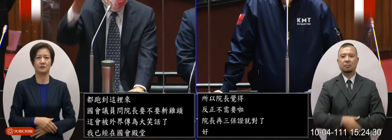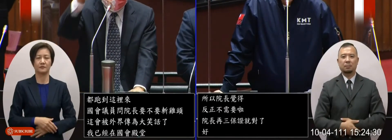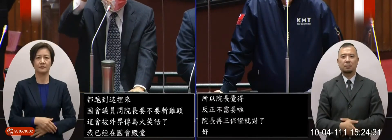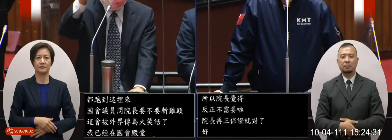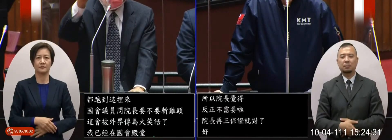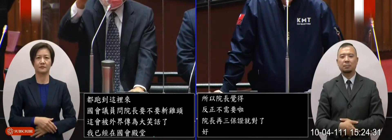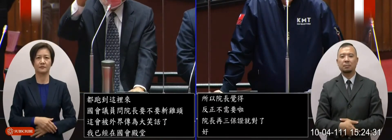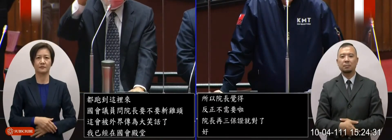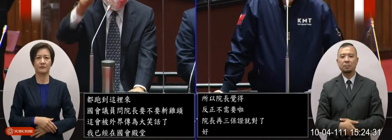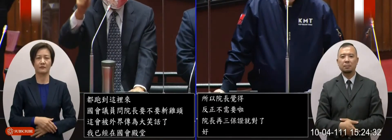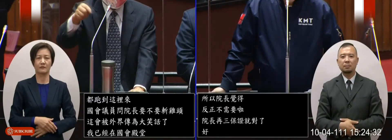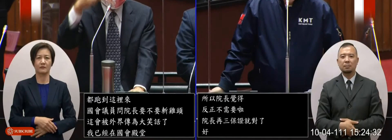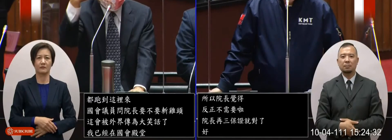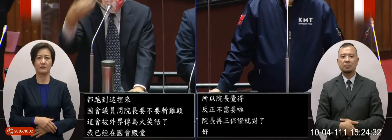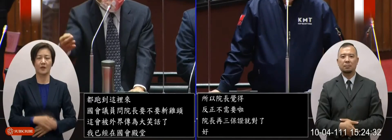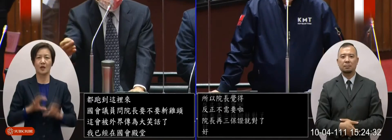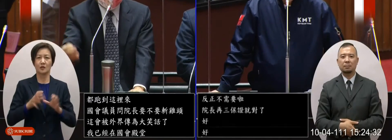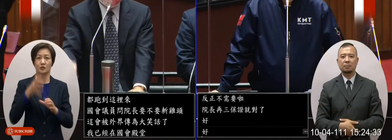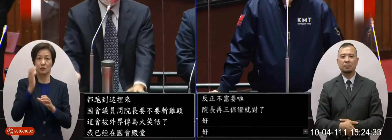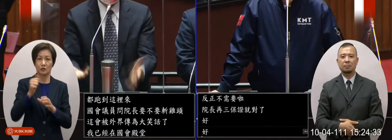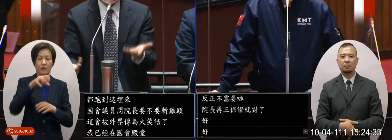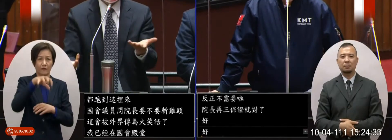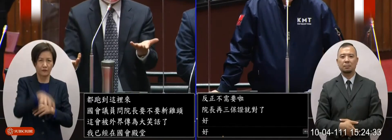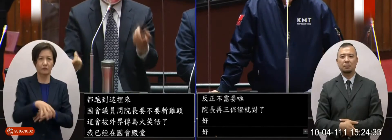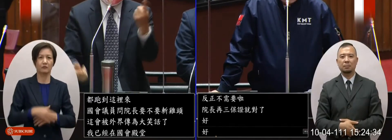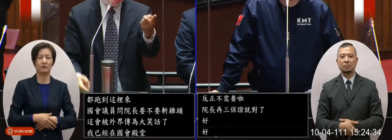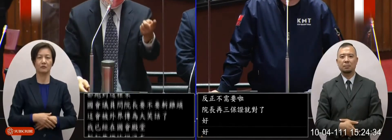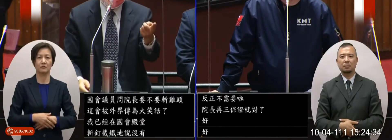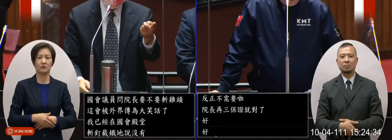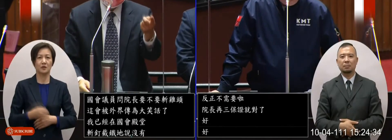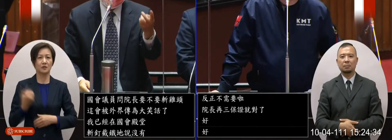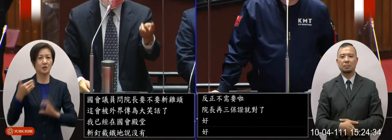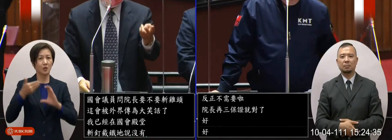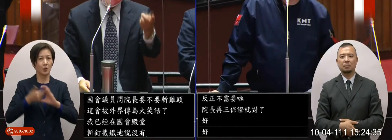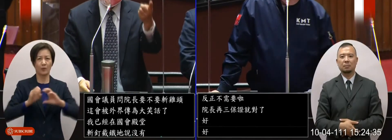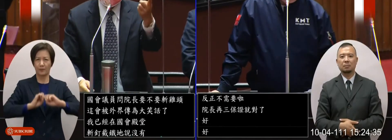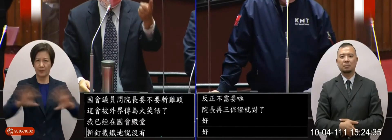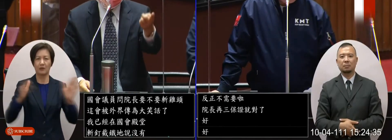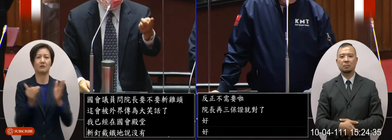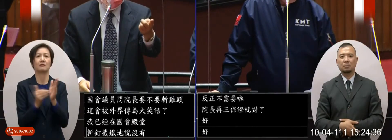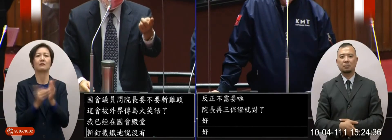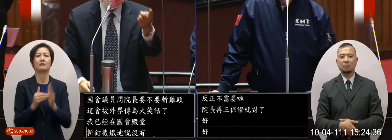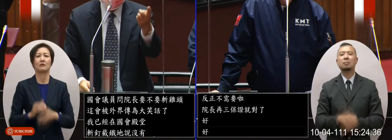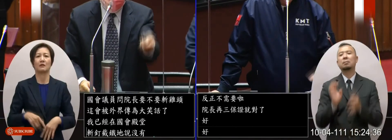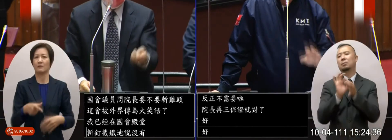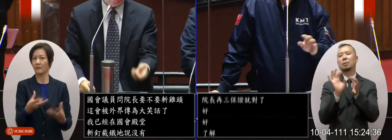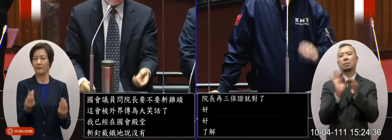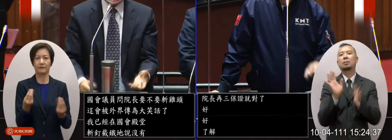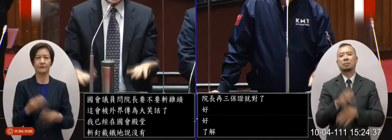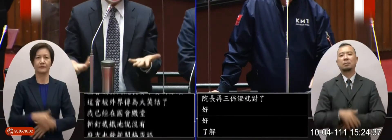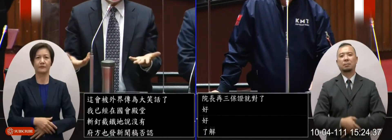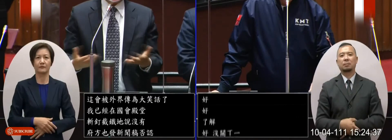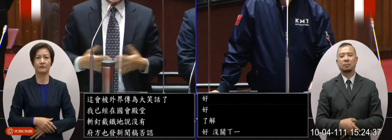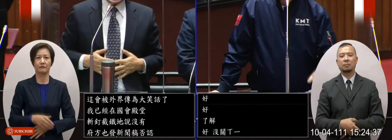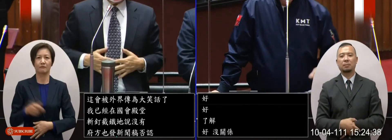府方也曾发新闻稿否认啊，他现在他也承认是他自己痛风。